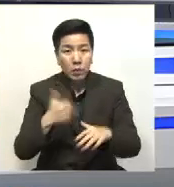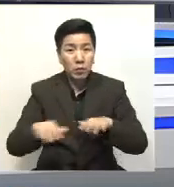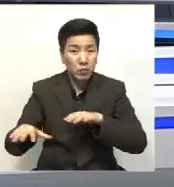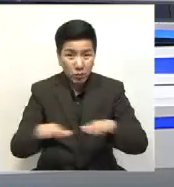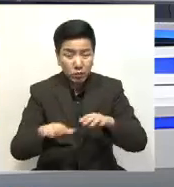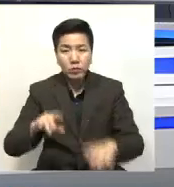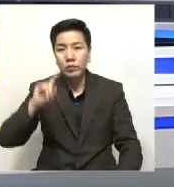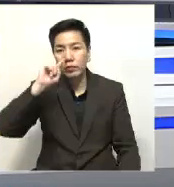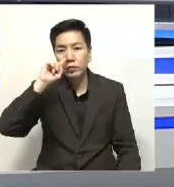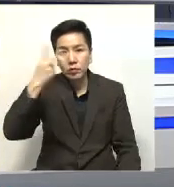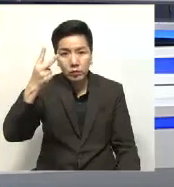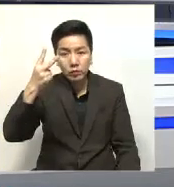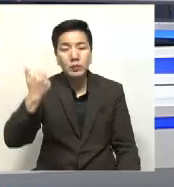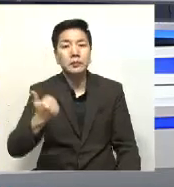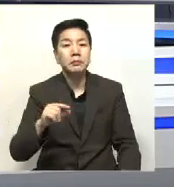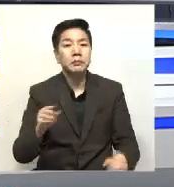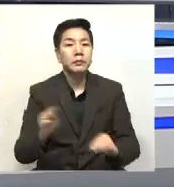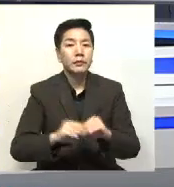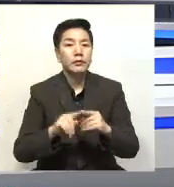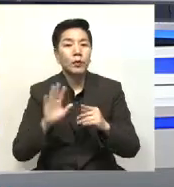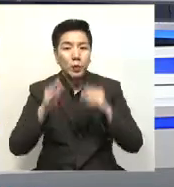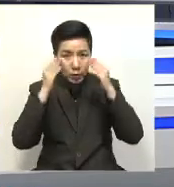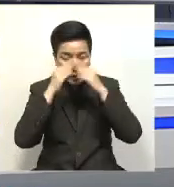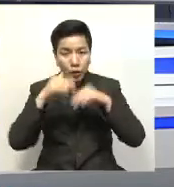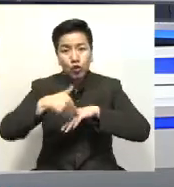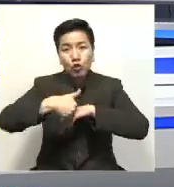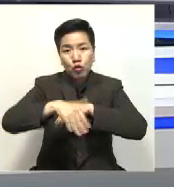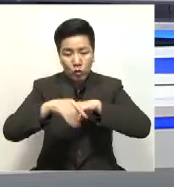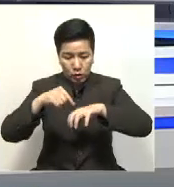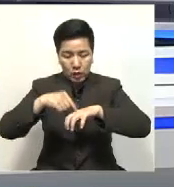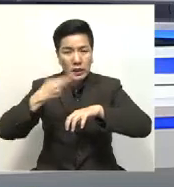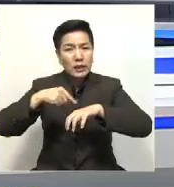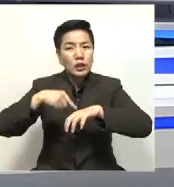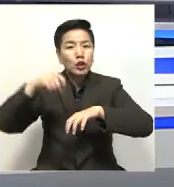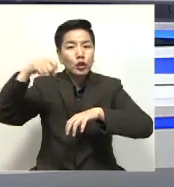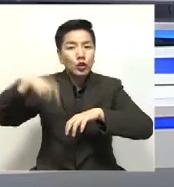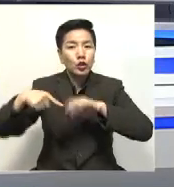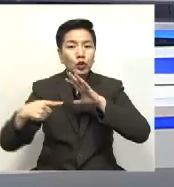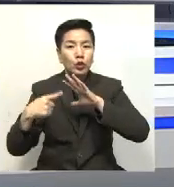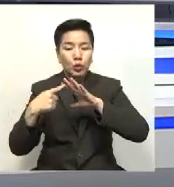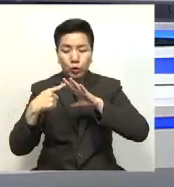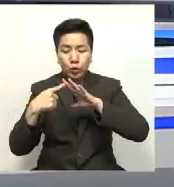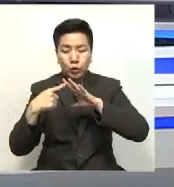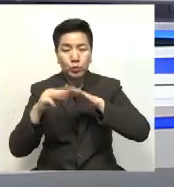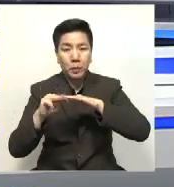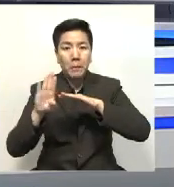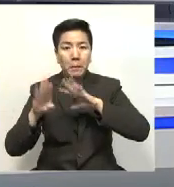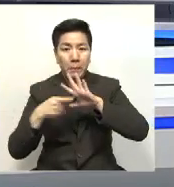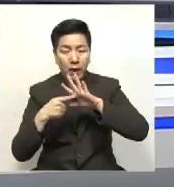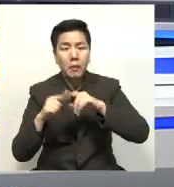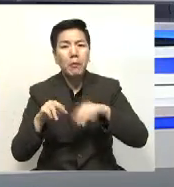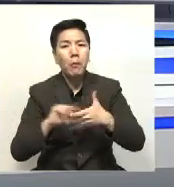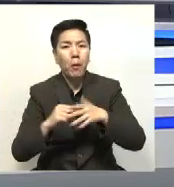แผ่นดินไหว2ครั้งซ้อนอีกครั้งนึงค่ะบริเวณนอกเกาะซุมบานะคะซึ่งเหตุการณ์ที่เกิดขึ้นเนี่ยถือว่า